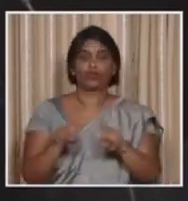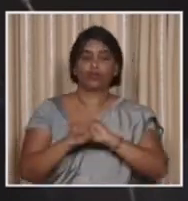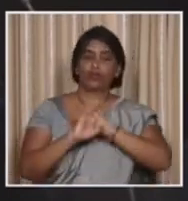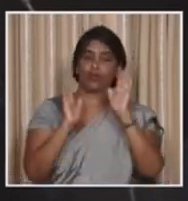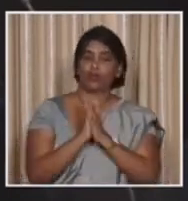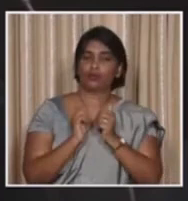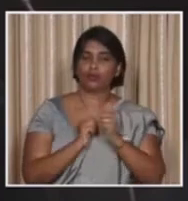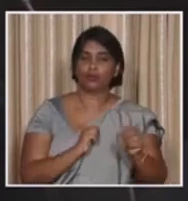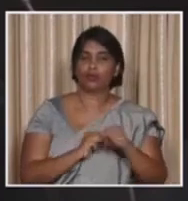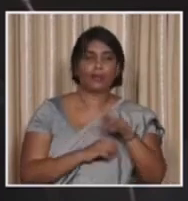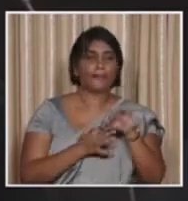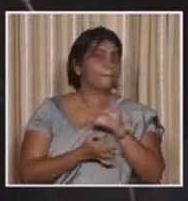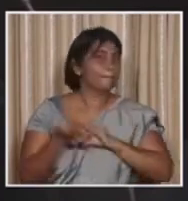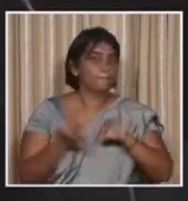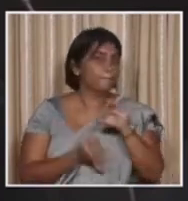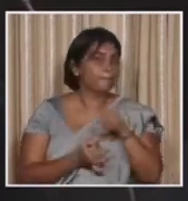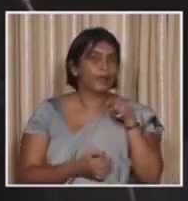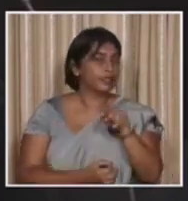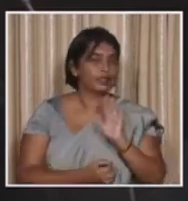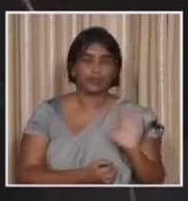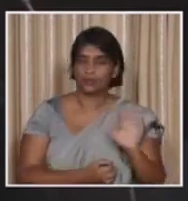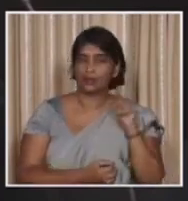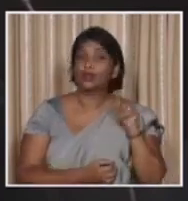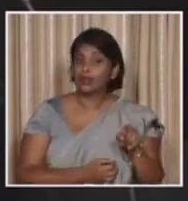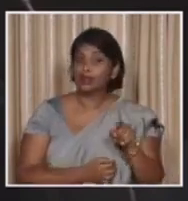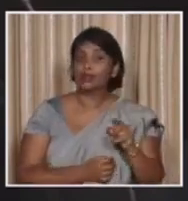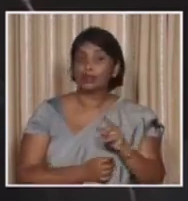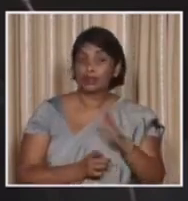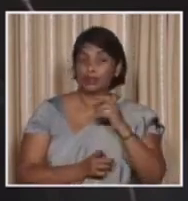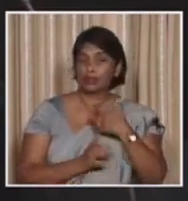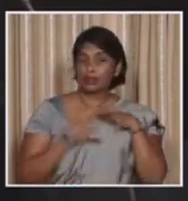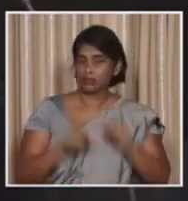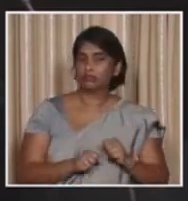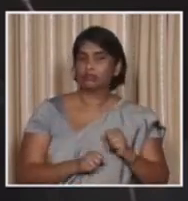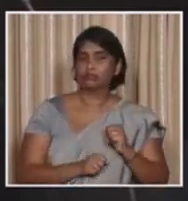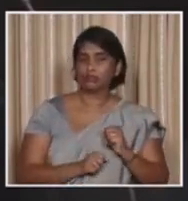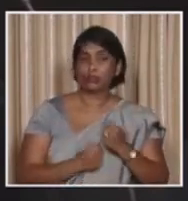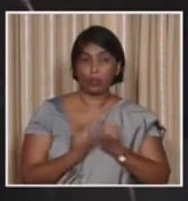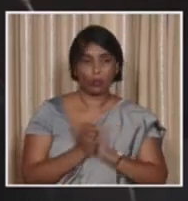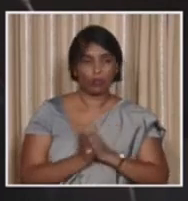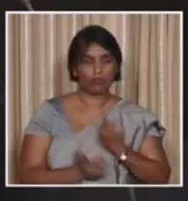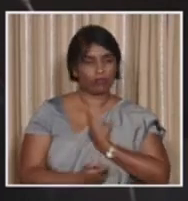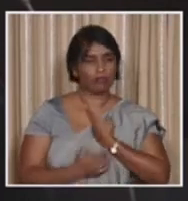සියලු දේම සිද්ධ වුනේ. මේක ප්‍රජාතන්ත්‍රවාදය නෙවෙයි. මේකට තමයි ෆැසිස්ට්වාදය කියන්නේ. මේකට තමයි